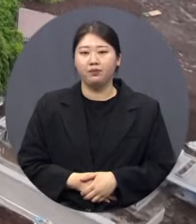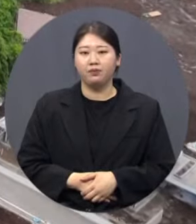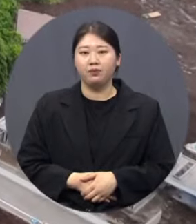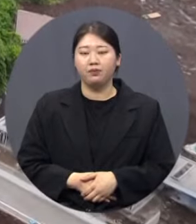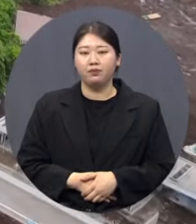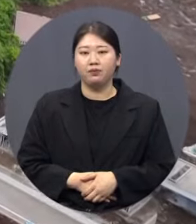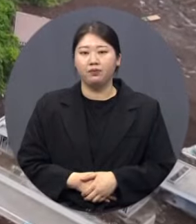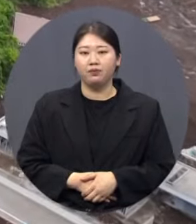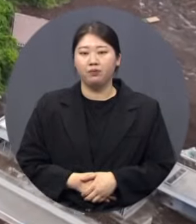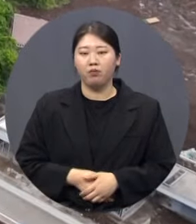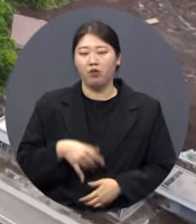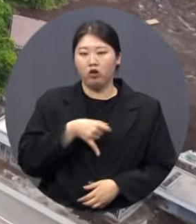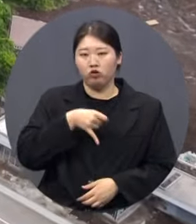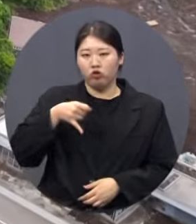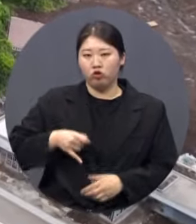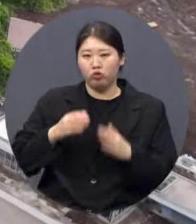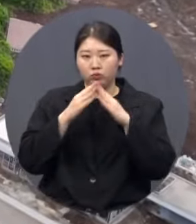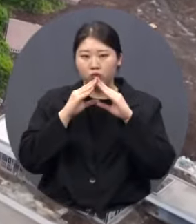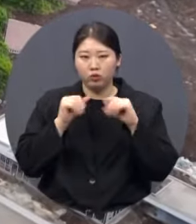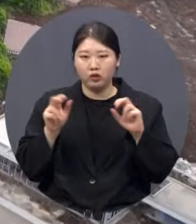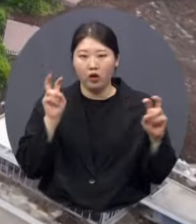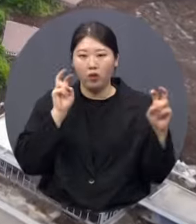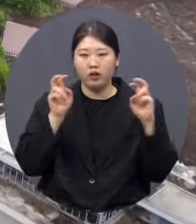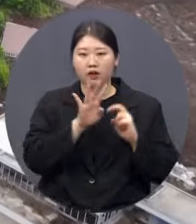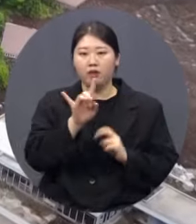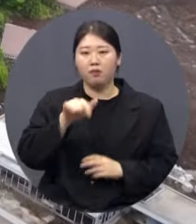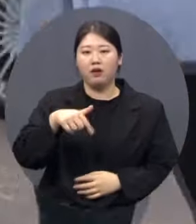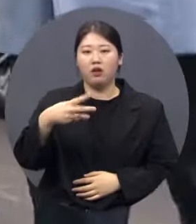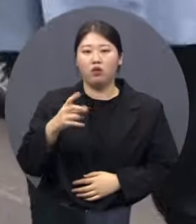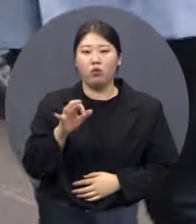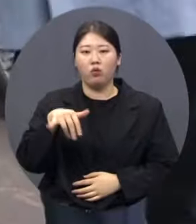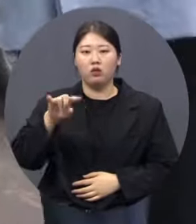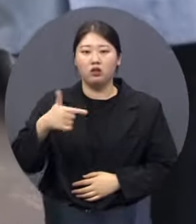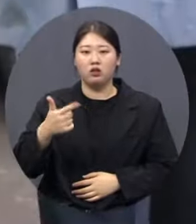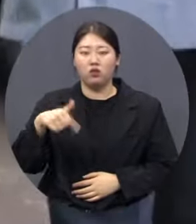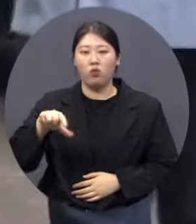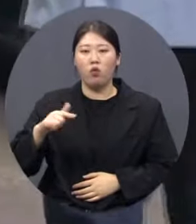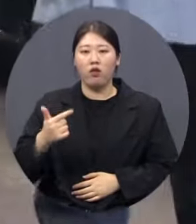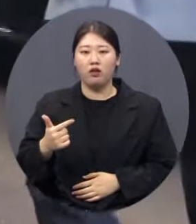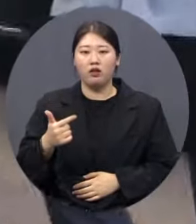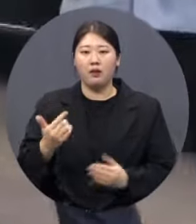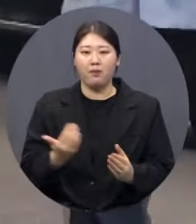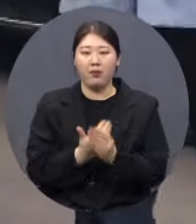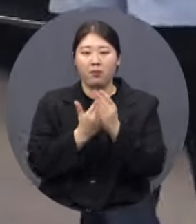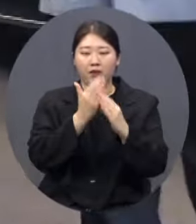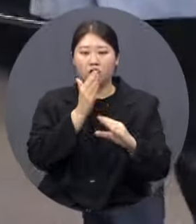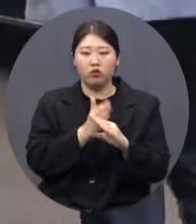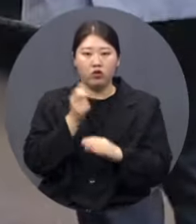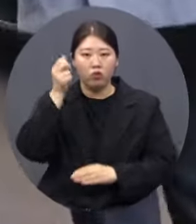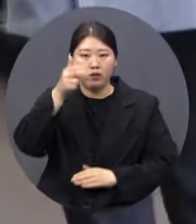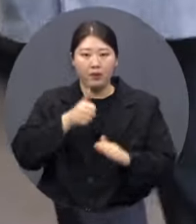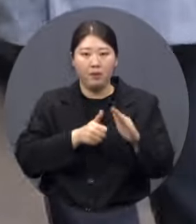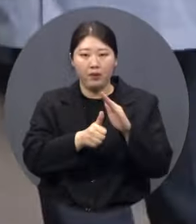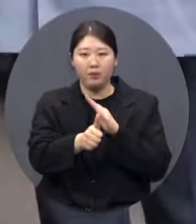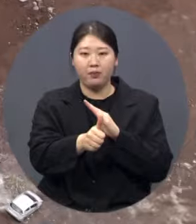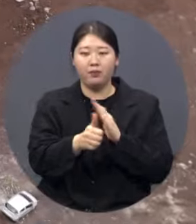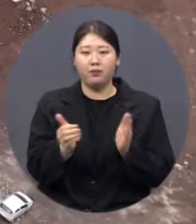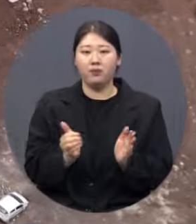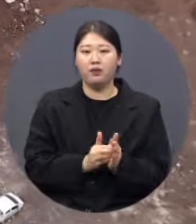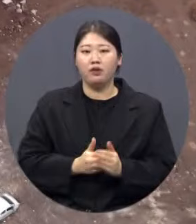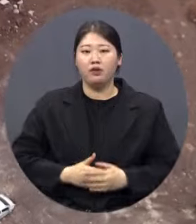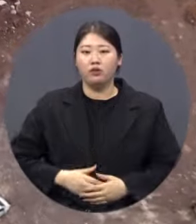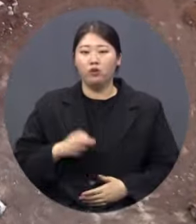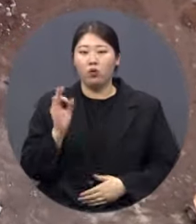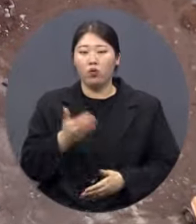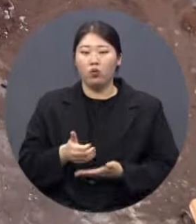기자입니다 중국 부동산 기업인 통신원이 개발하는 리조트를 방문한 오영훈 제주 도지사